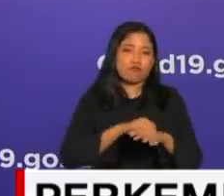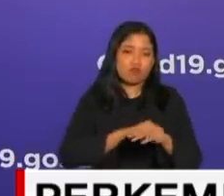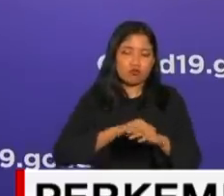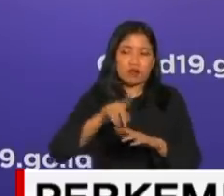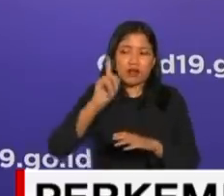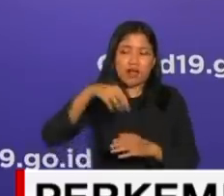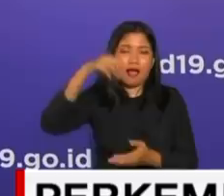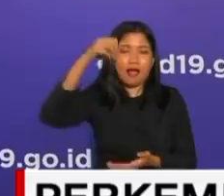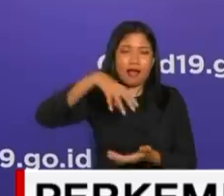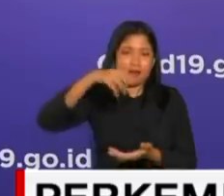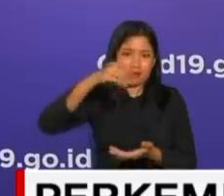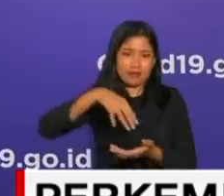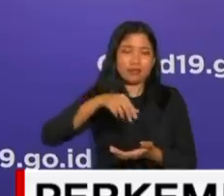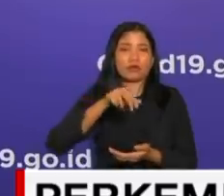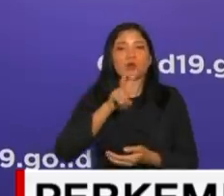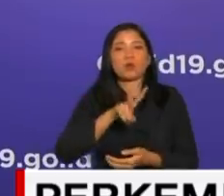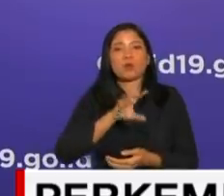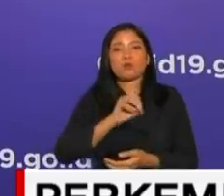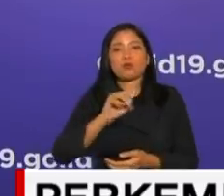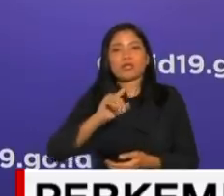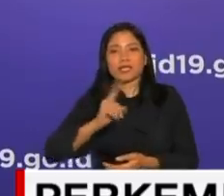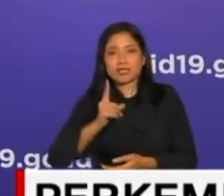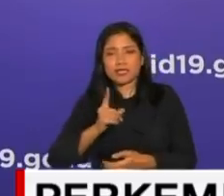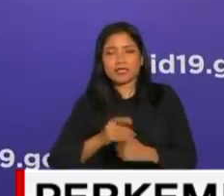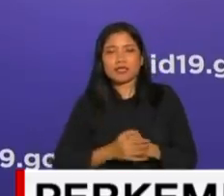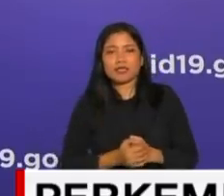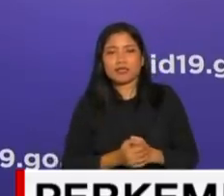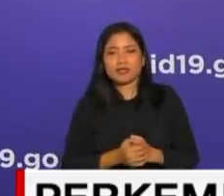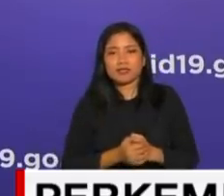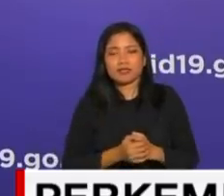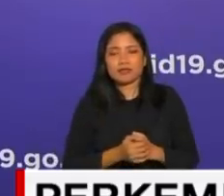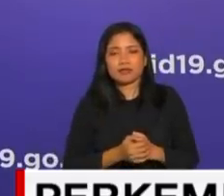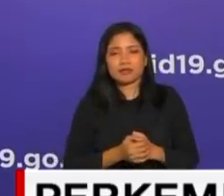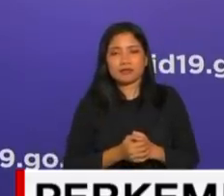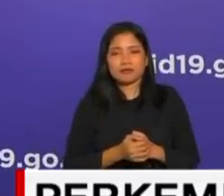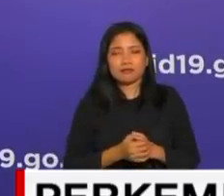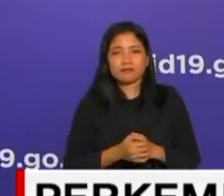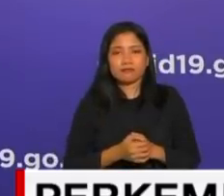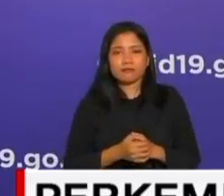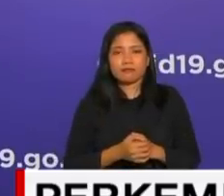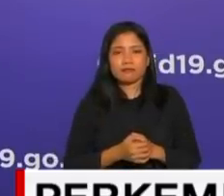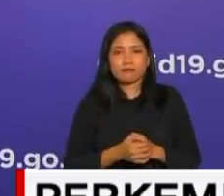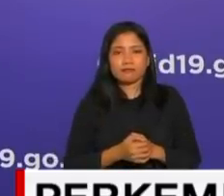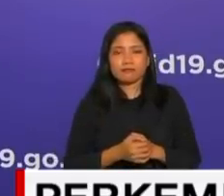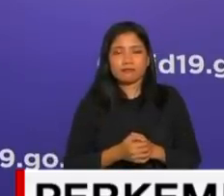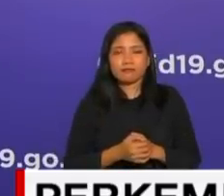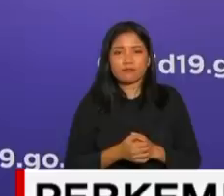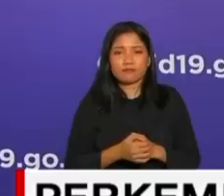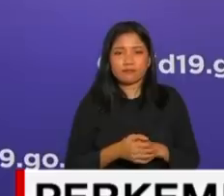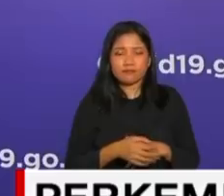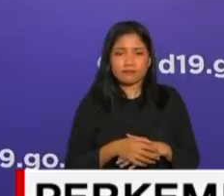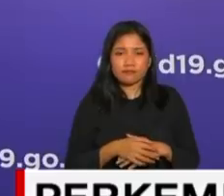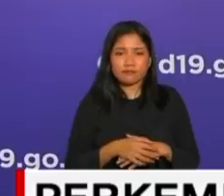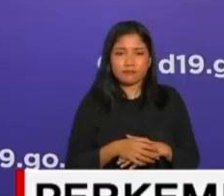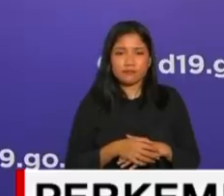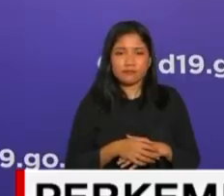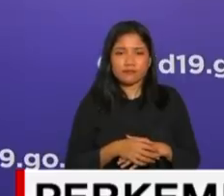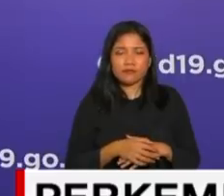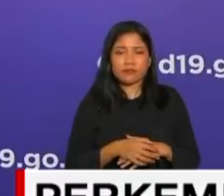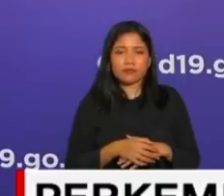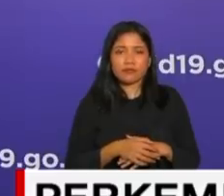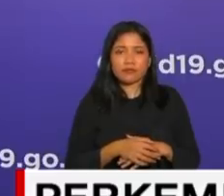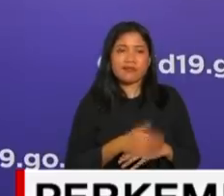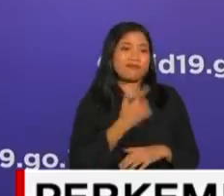mengalir setidaknya 20 detik kemudian Hai kalau tidak terpaksa tidak keluar rumah